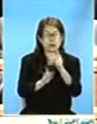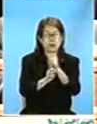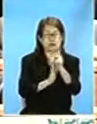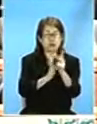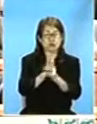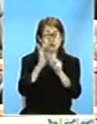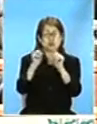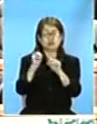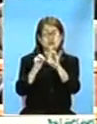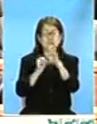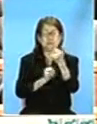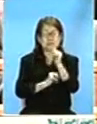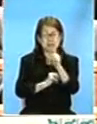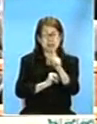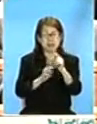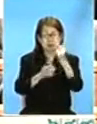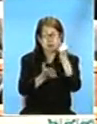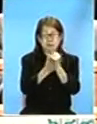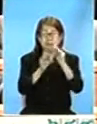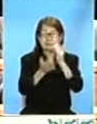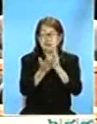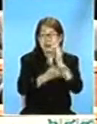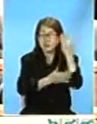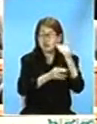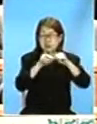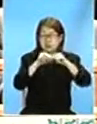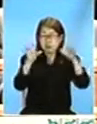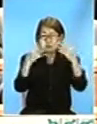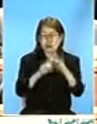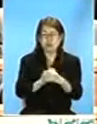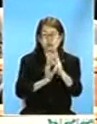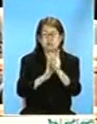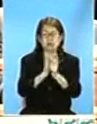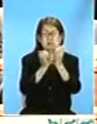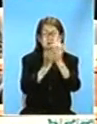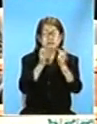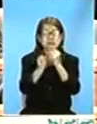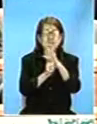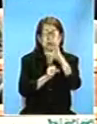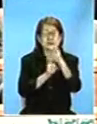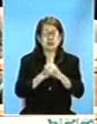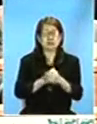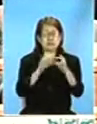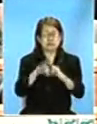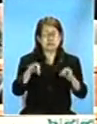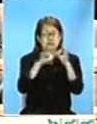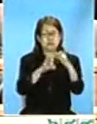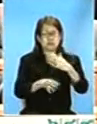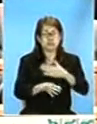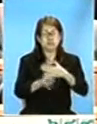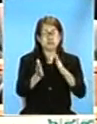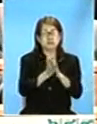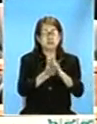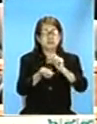ที่ประกาศใช้ปัจจุบันนี้เป็นประเด็นสำคัญที่ผมและเพื่อนสมาชิก